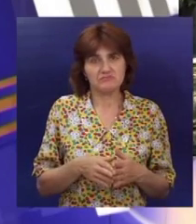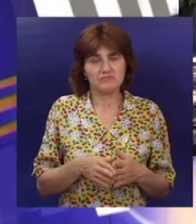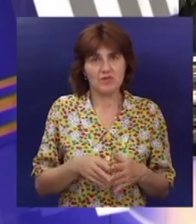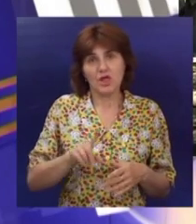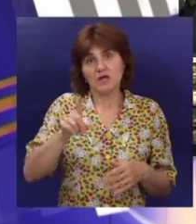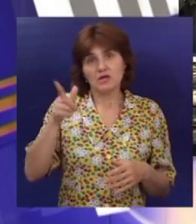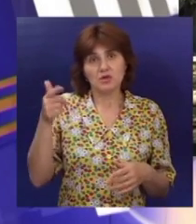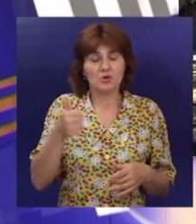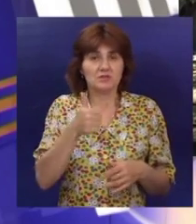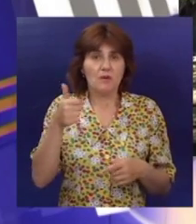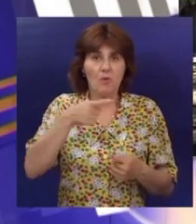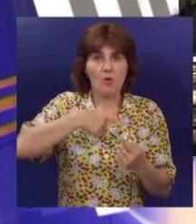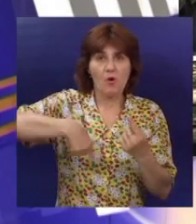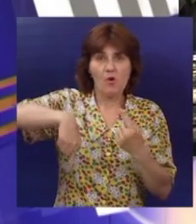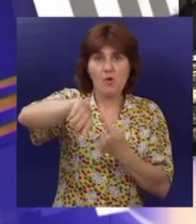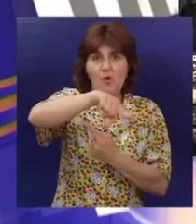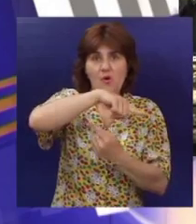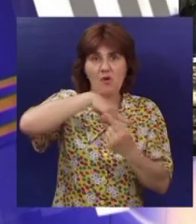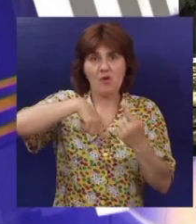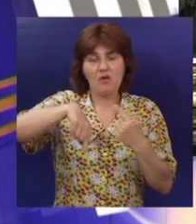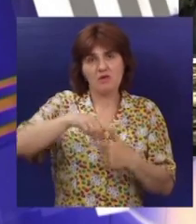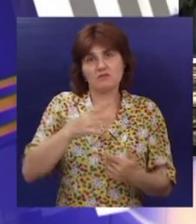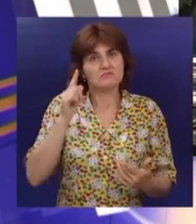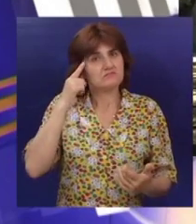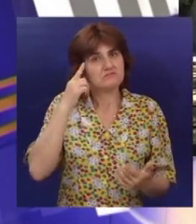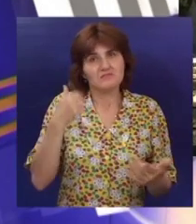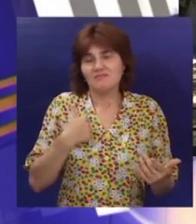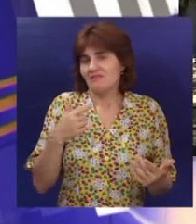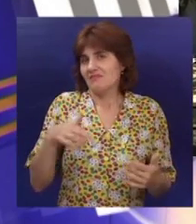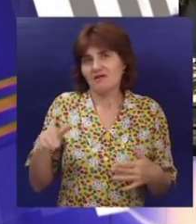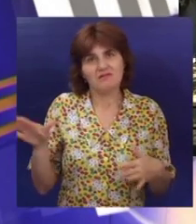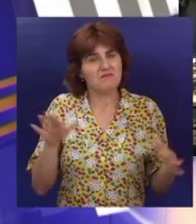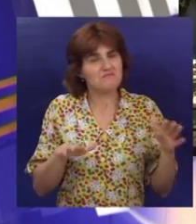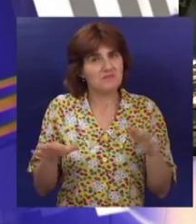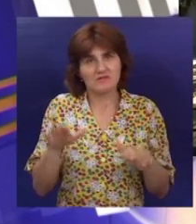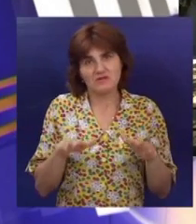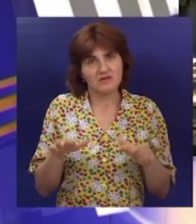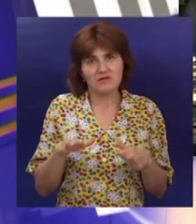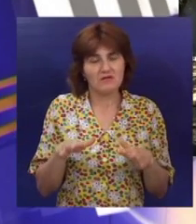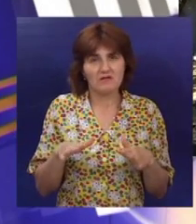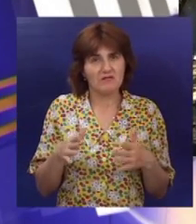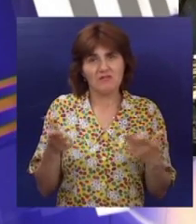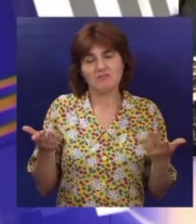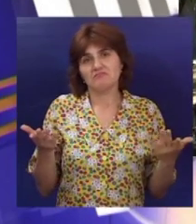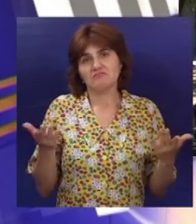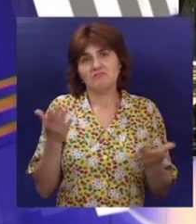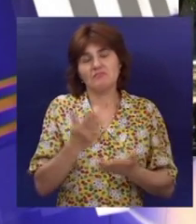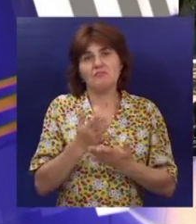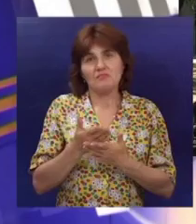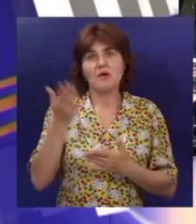rešenje, ovo drugo samo okolina. Ne znam kako stoji, ja ne idem, iskreno rečeno, bilo je nekad Oron, bio je